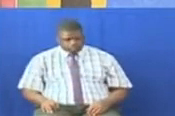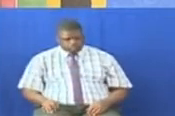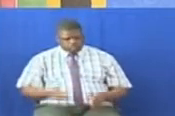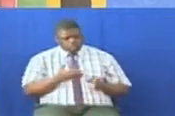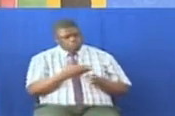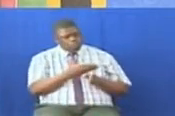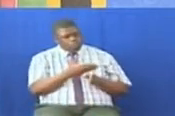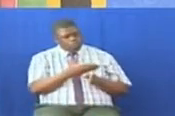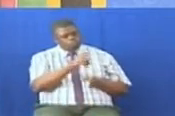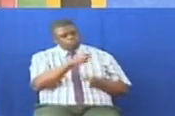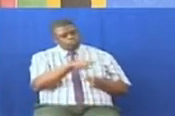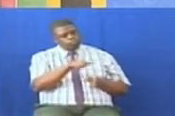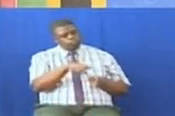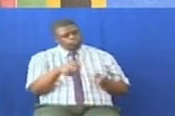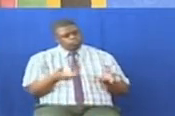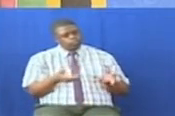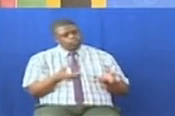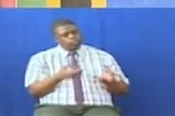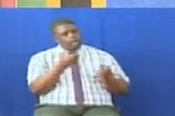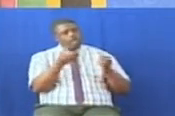gani?